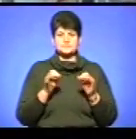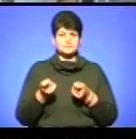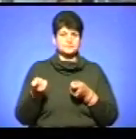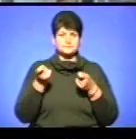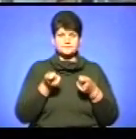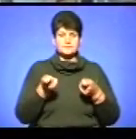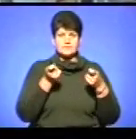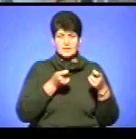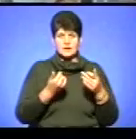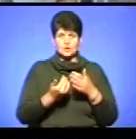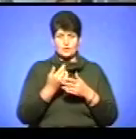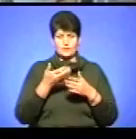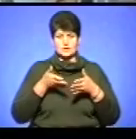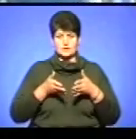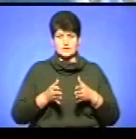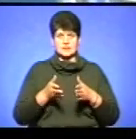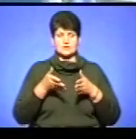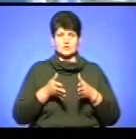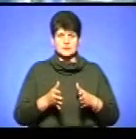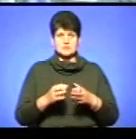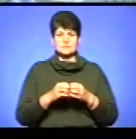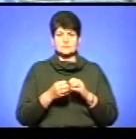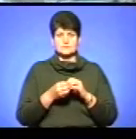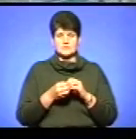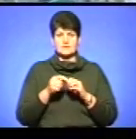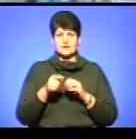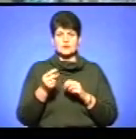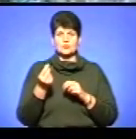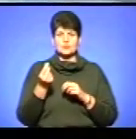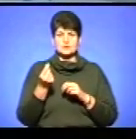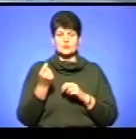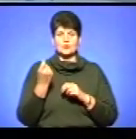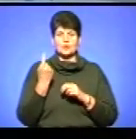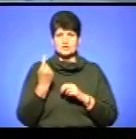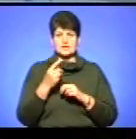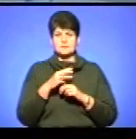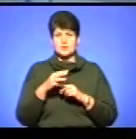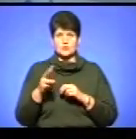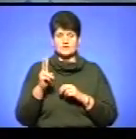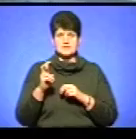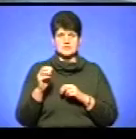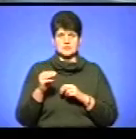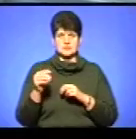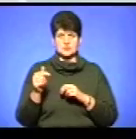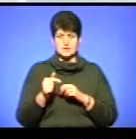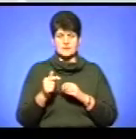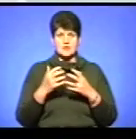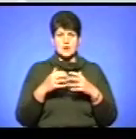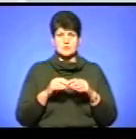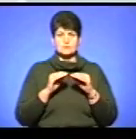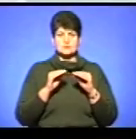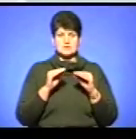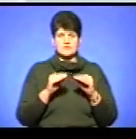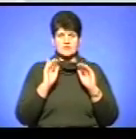рентген-апарат для новонароджених, які народилися із патологією. Він коштує 1 мільйон 200 тисяч гривень. Апарат встановили